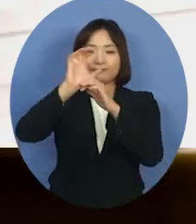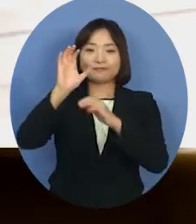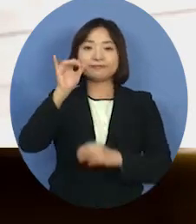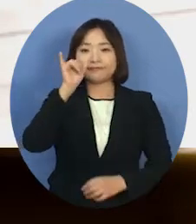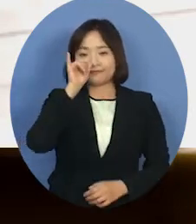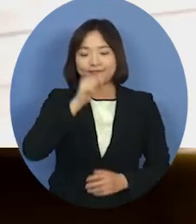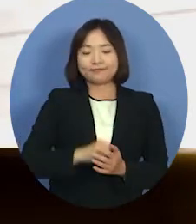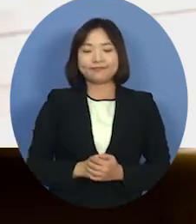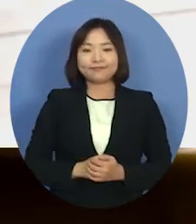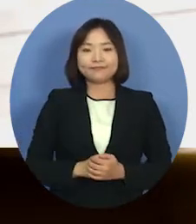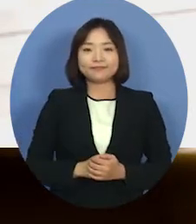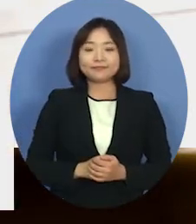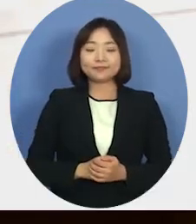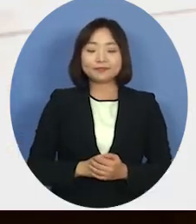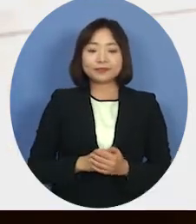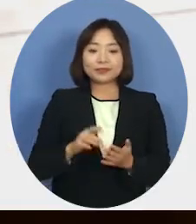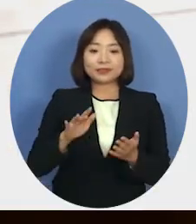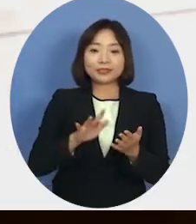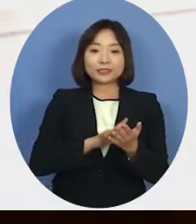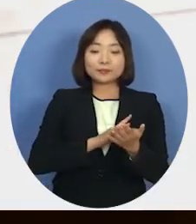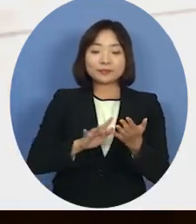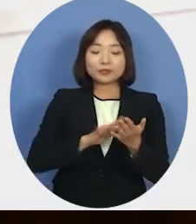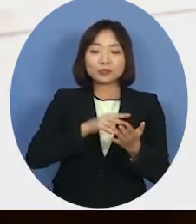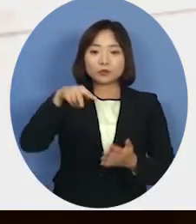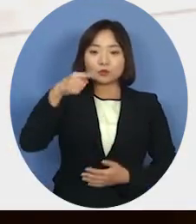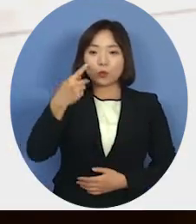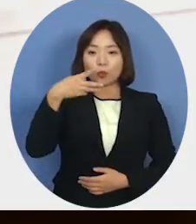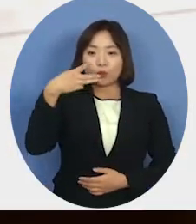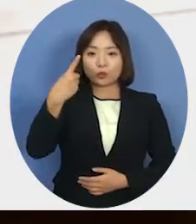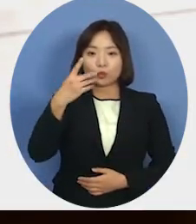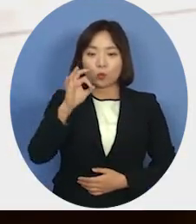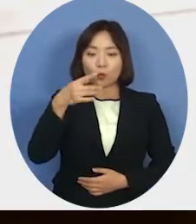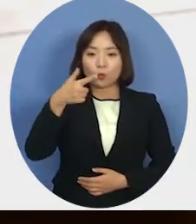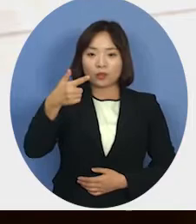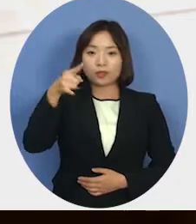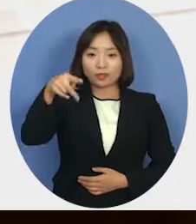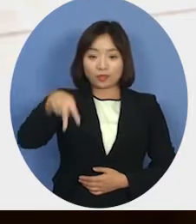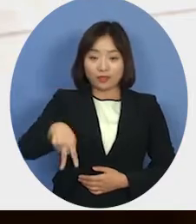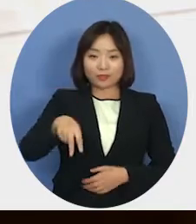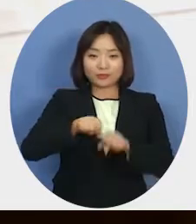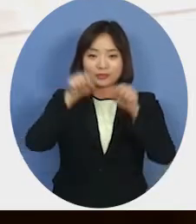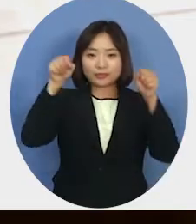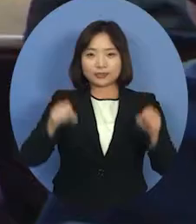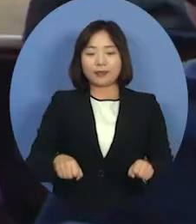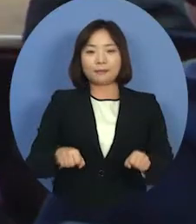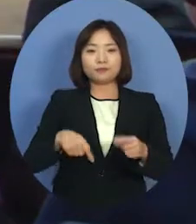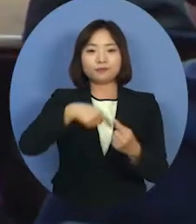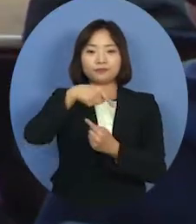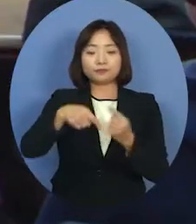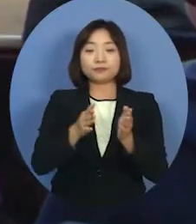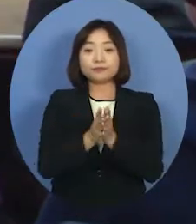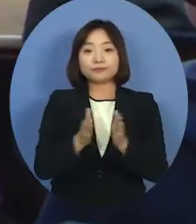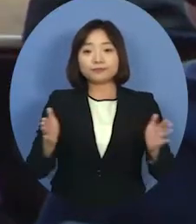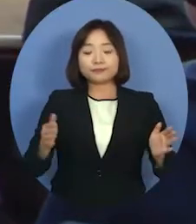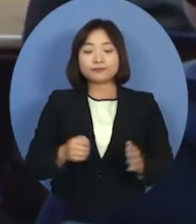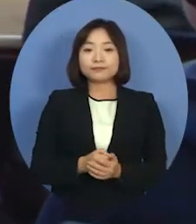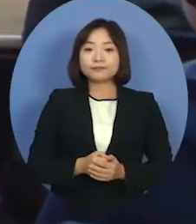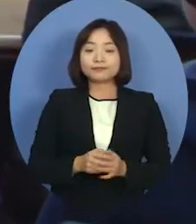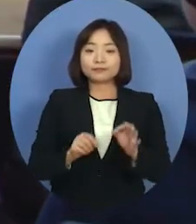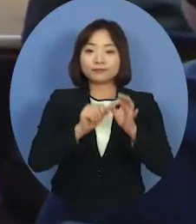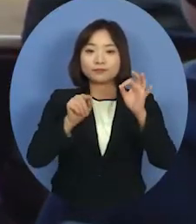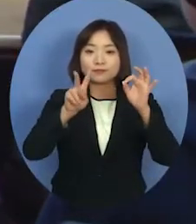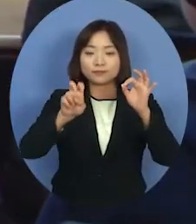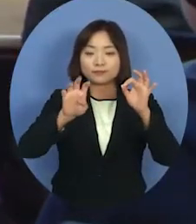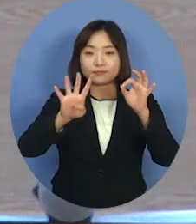공주시가 스마트 소통 4 시스템의 오픈을 알리고 본격적인 운영에 들어갔습니다 지난 24일